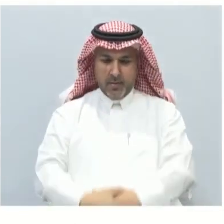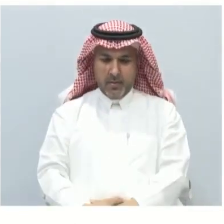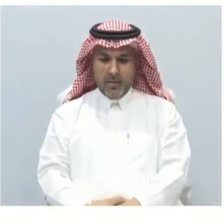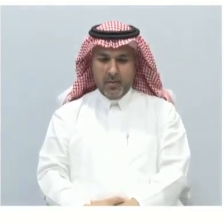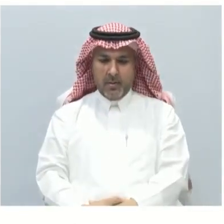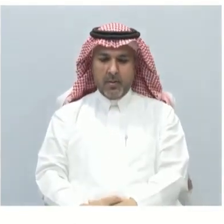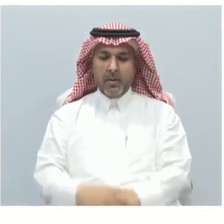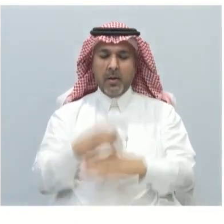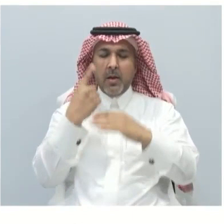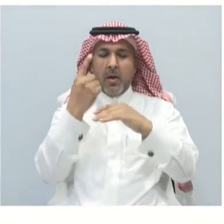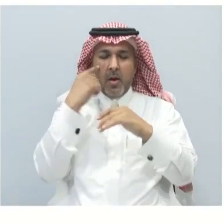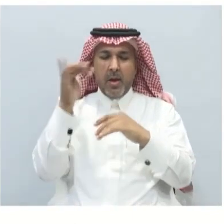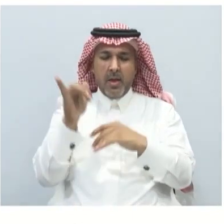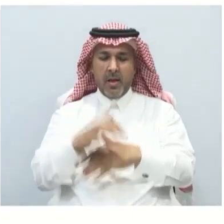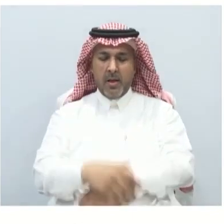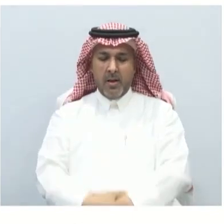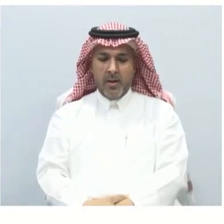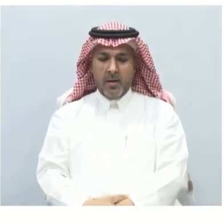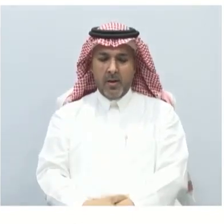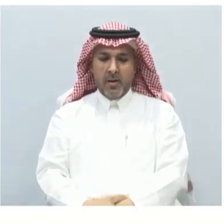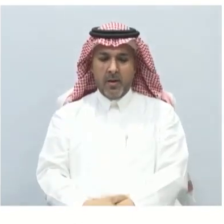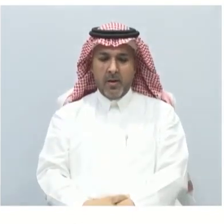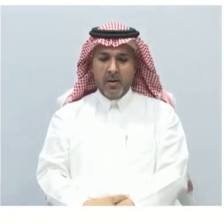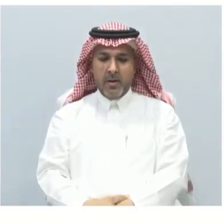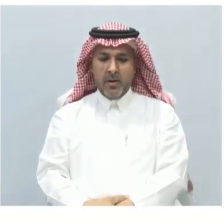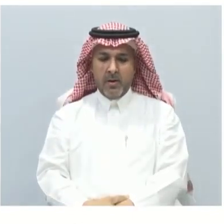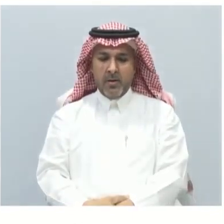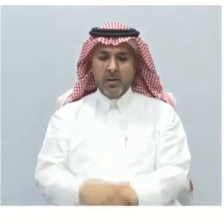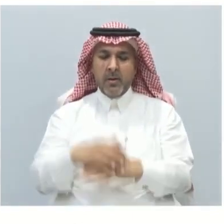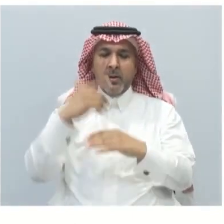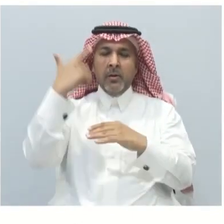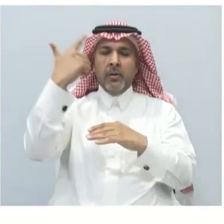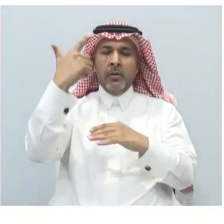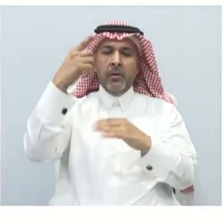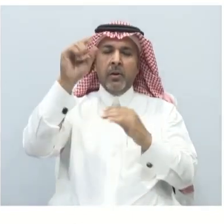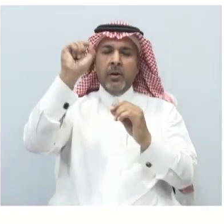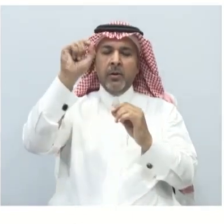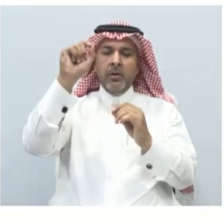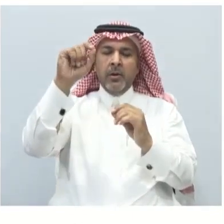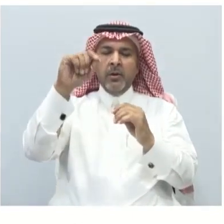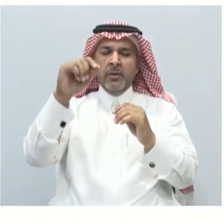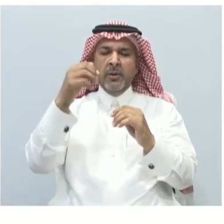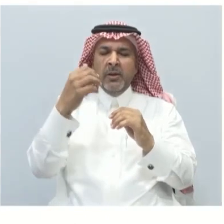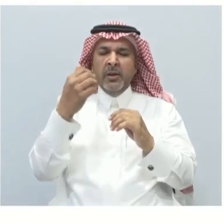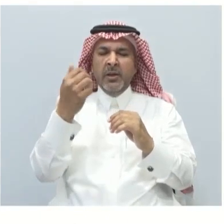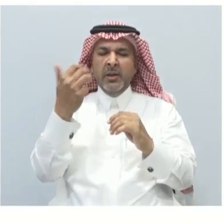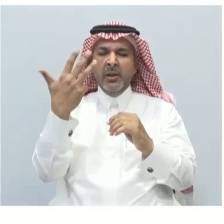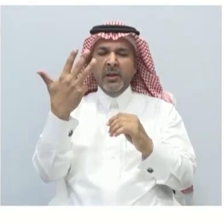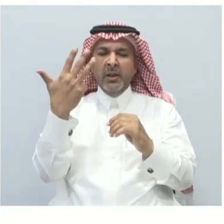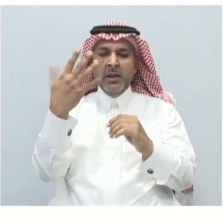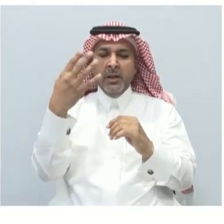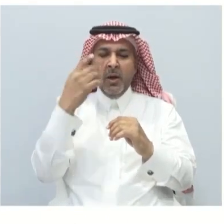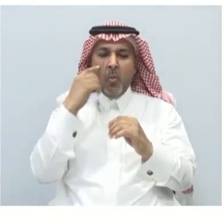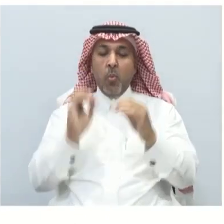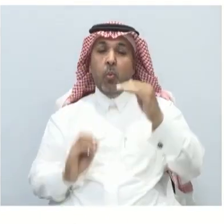راح اخذ عند الواحد وتصير عند السبعه هنا وعند الاثنين تصير تسعه واربعين مدري